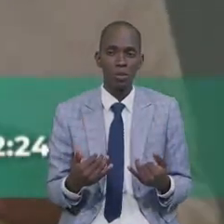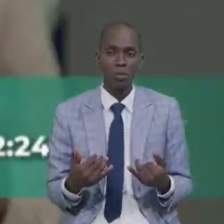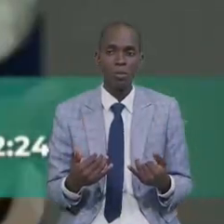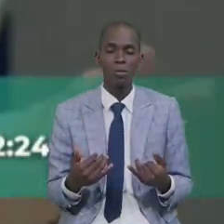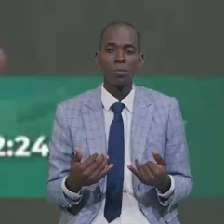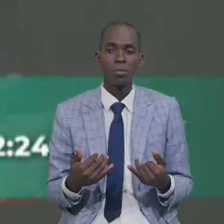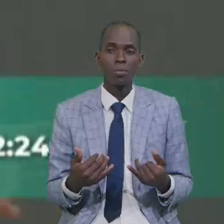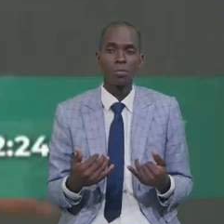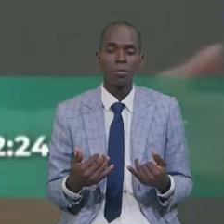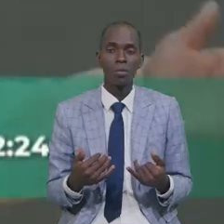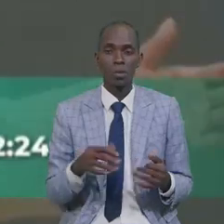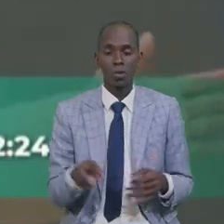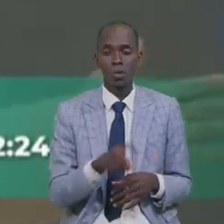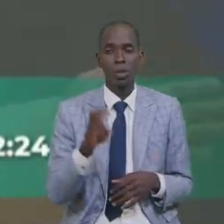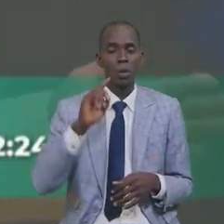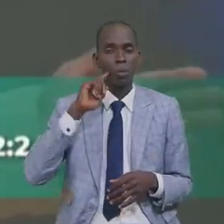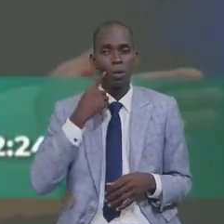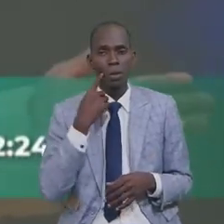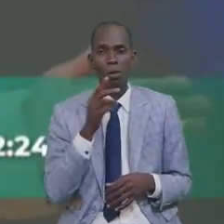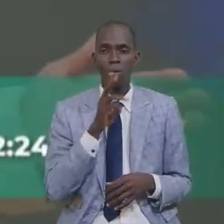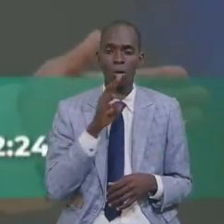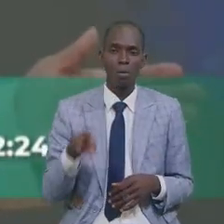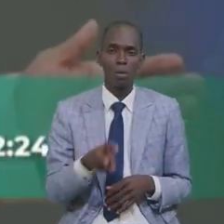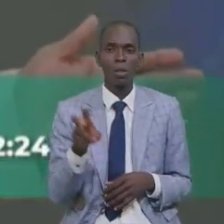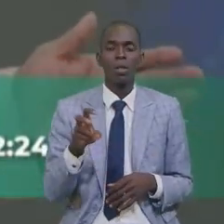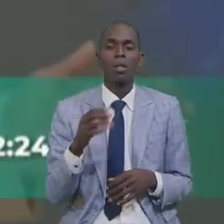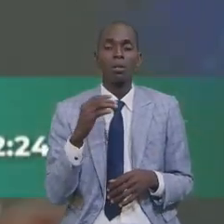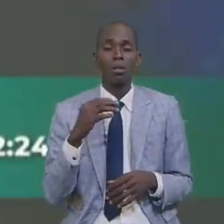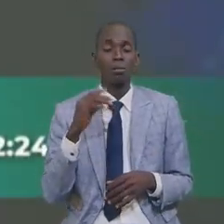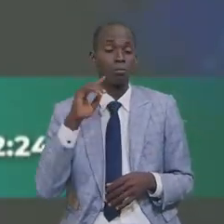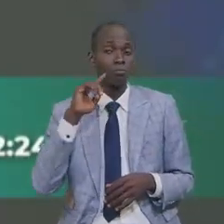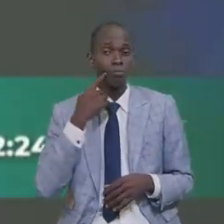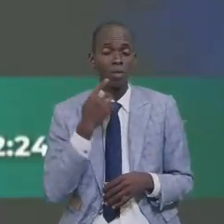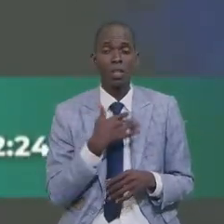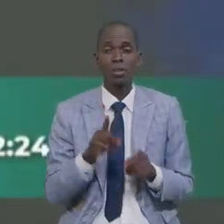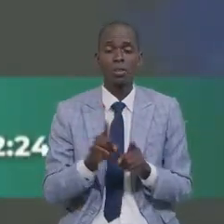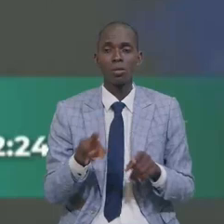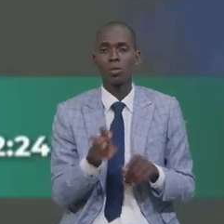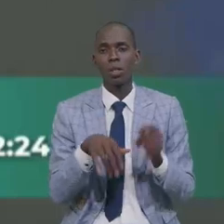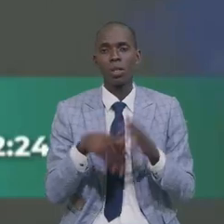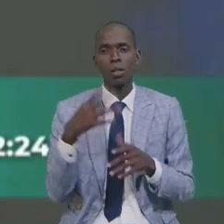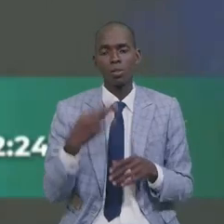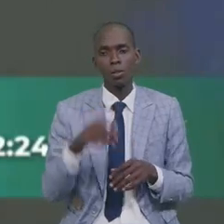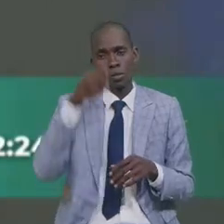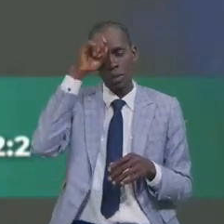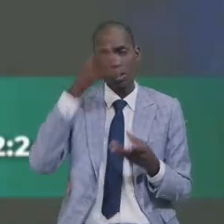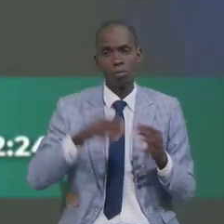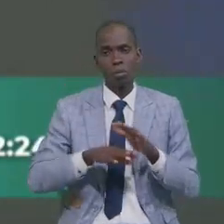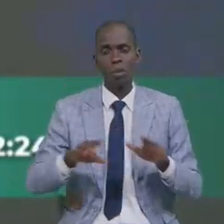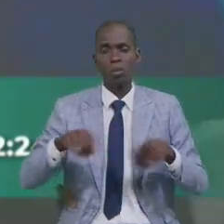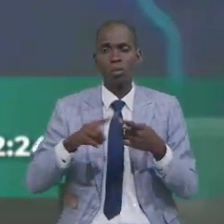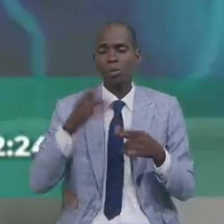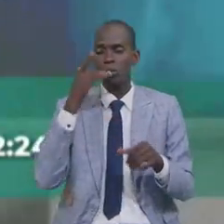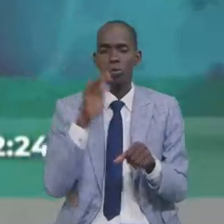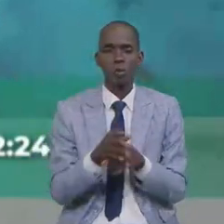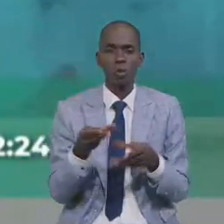L'eau amère, voyage amer. Et la voie dans le désert, en a sur la terre promise,